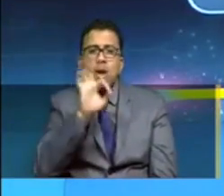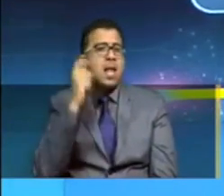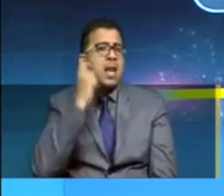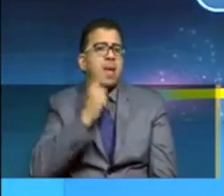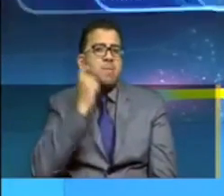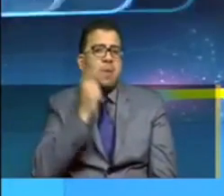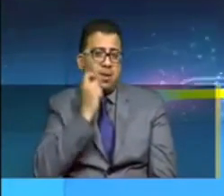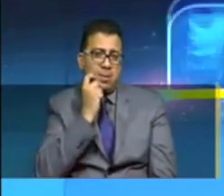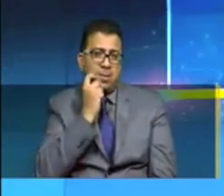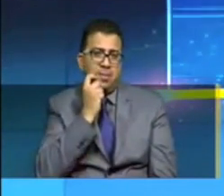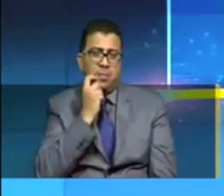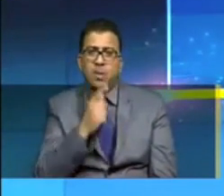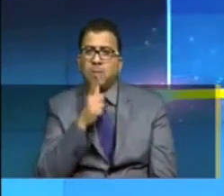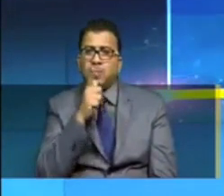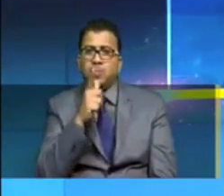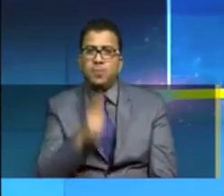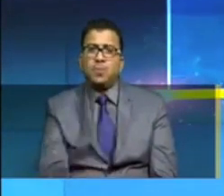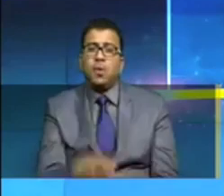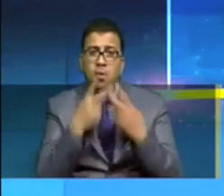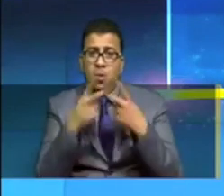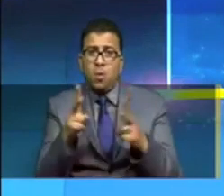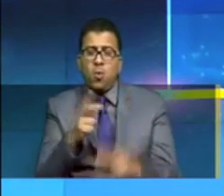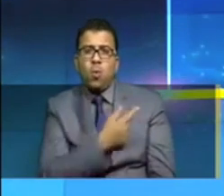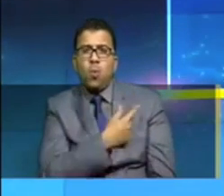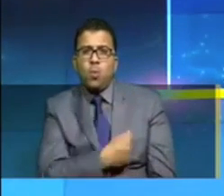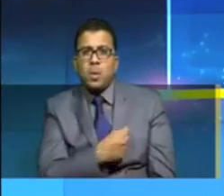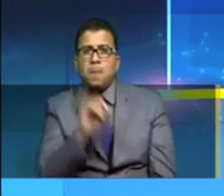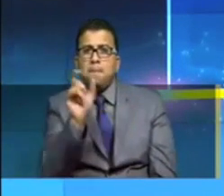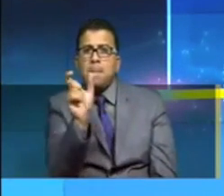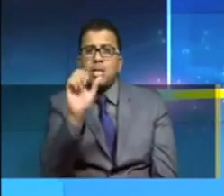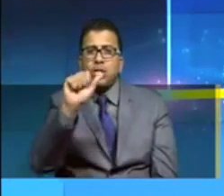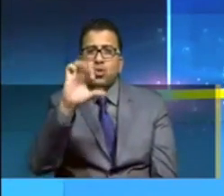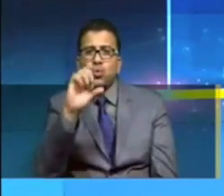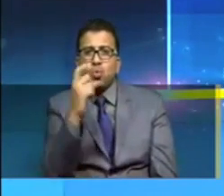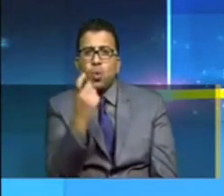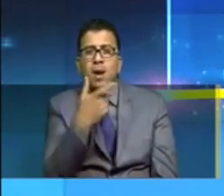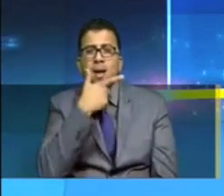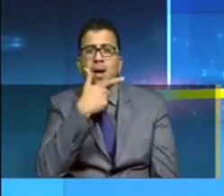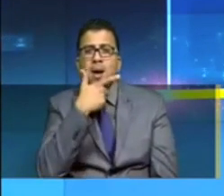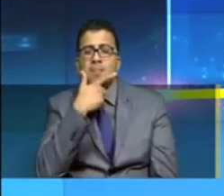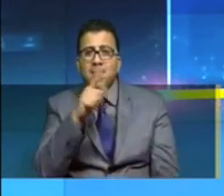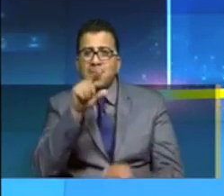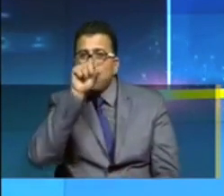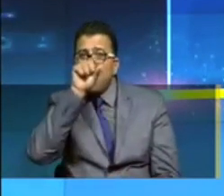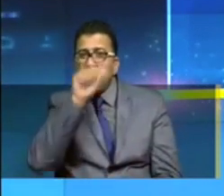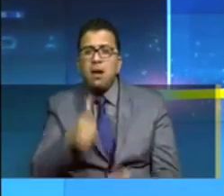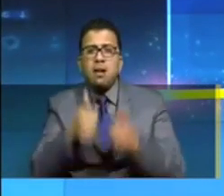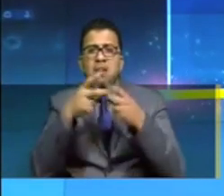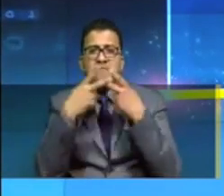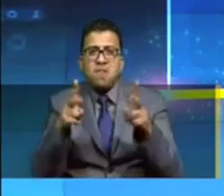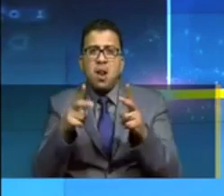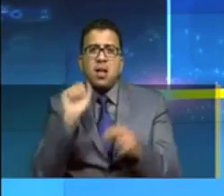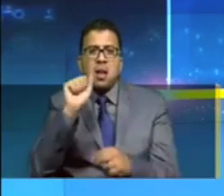في الإمارات، حيث تصدر وسم منصور الأبيض أبرز التغريدات، وذلك مع انطلاق